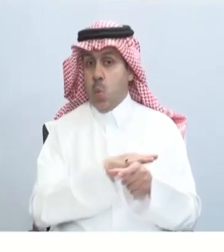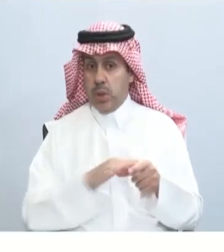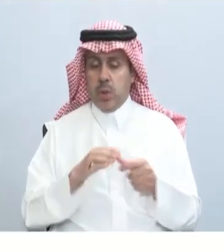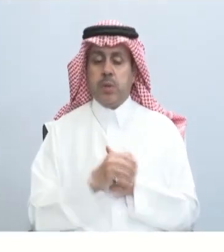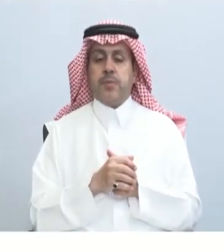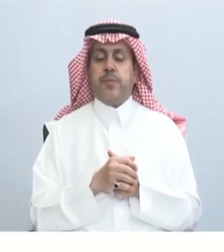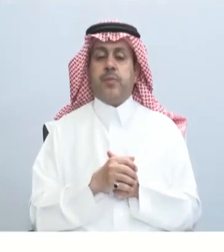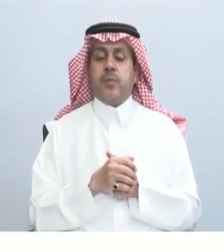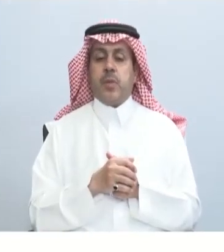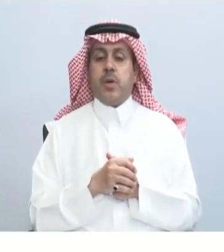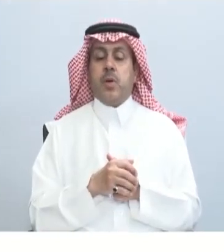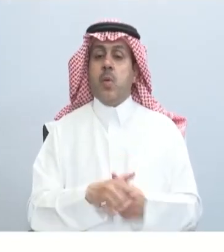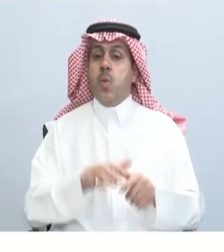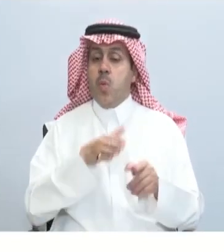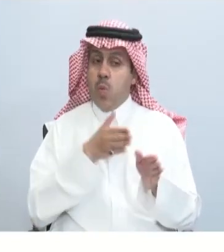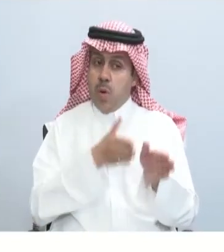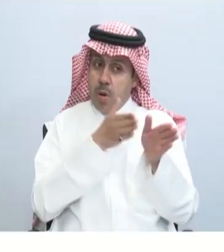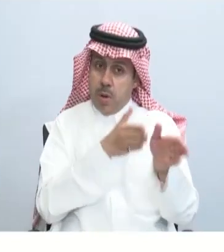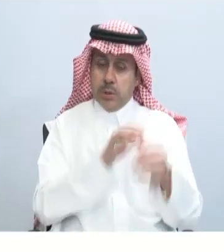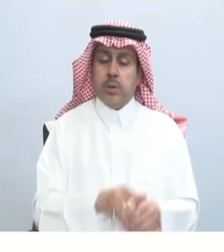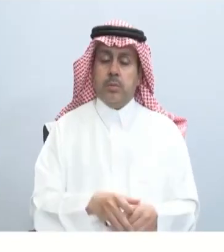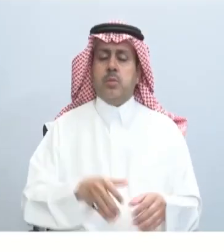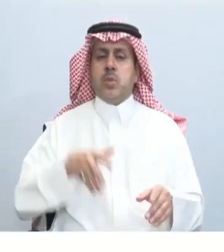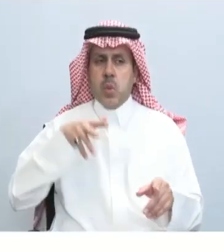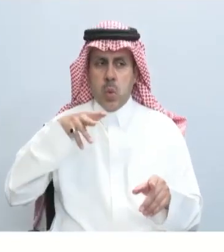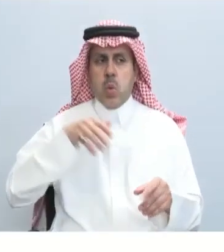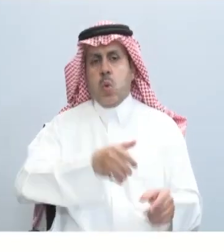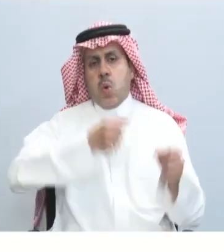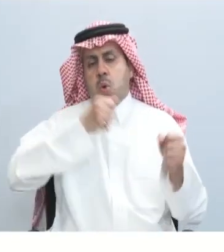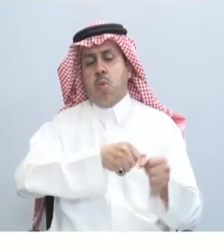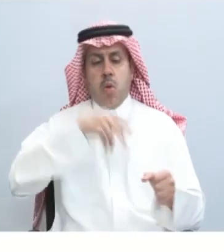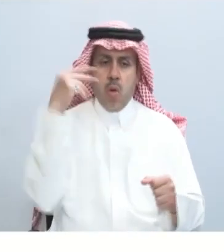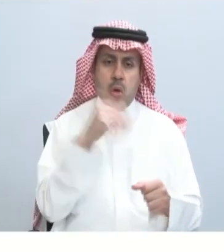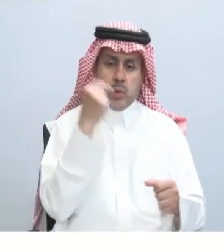وقاد الغزوات لمواجهه المشركين